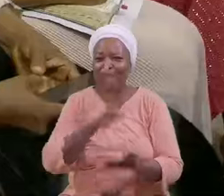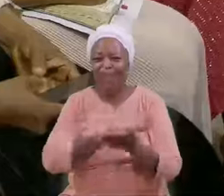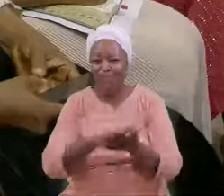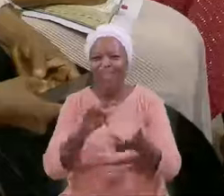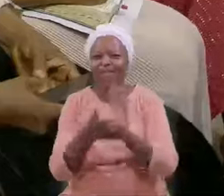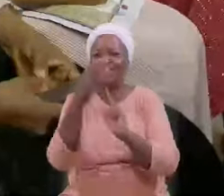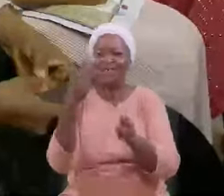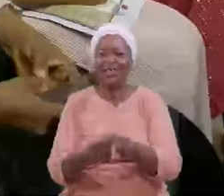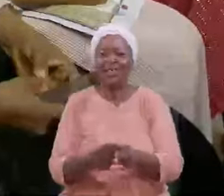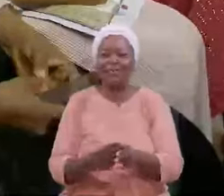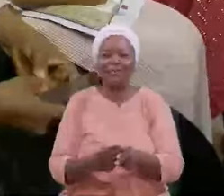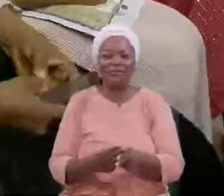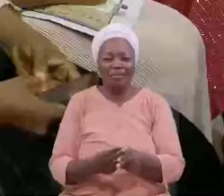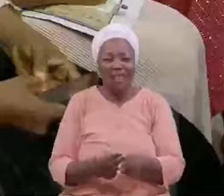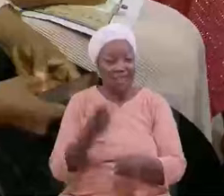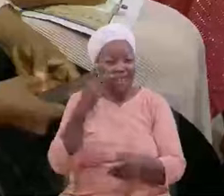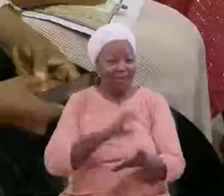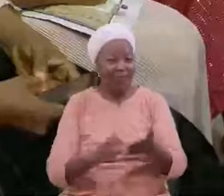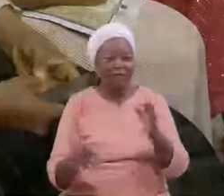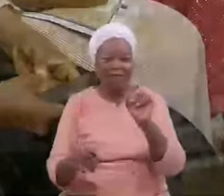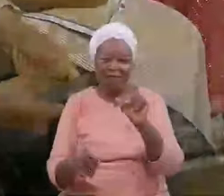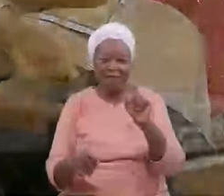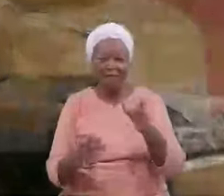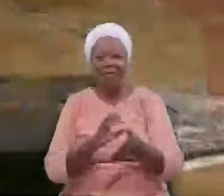Voilà le verset 11. Verset 11.